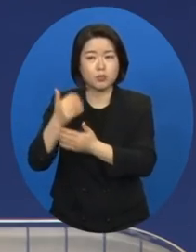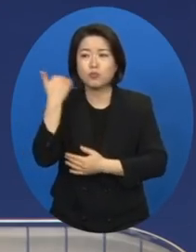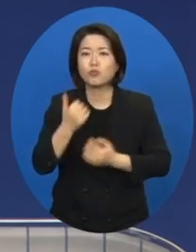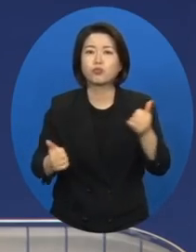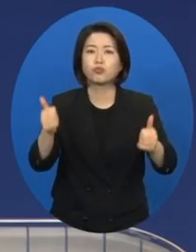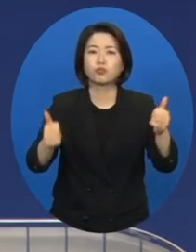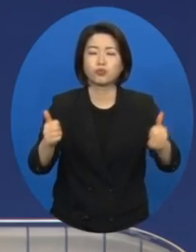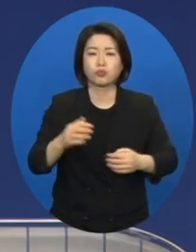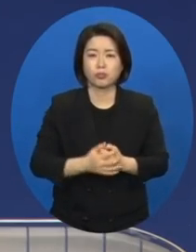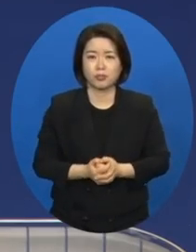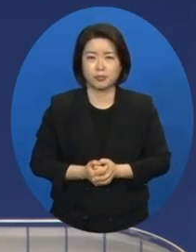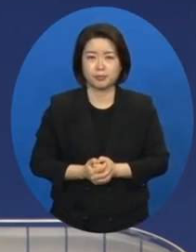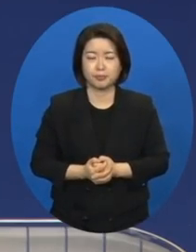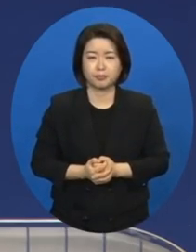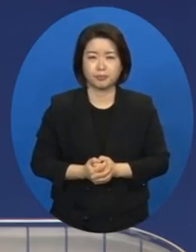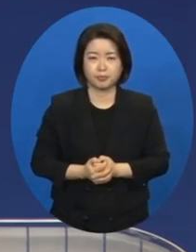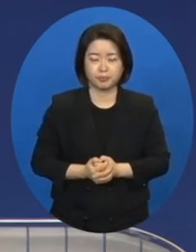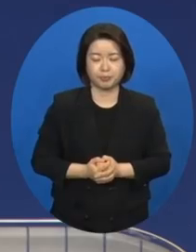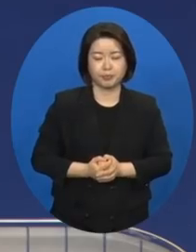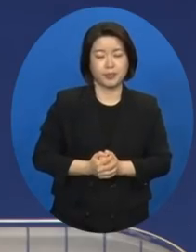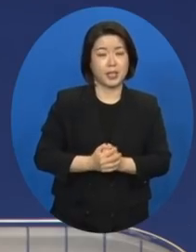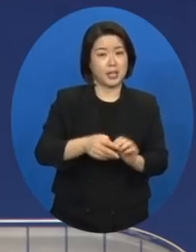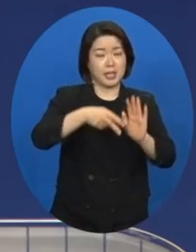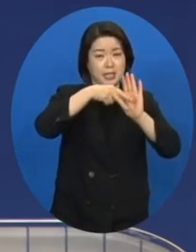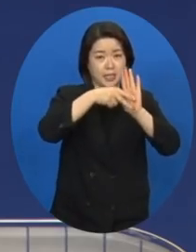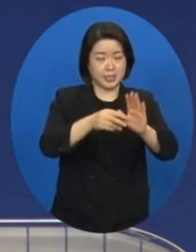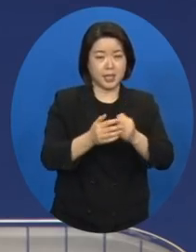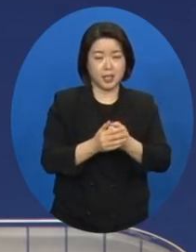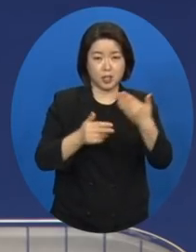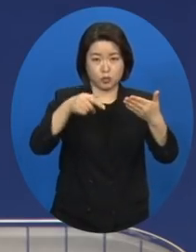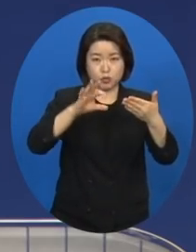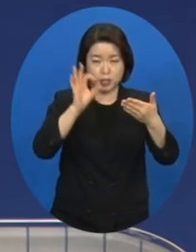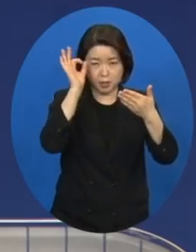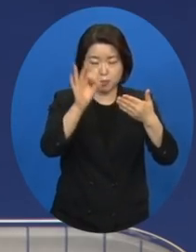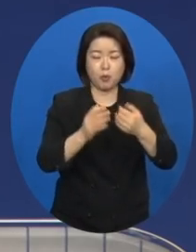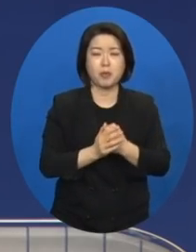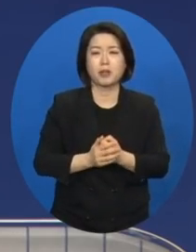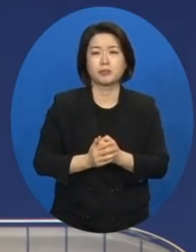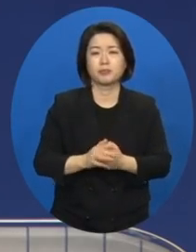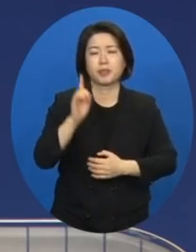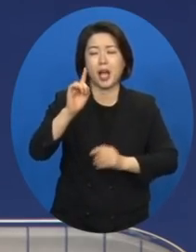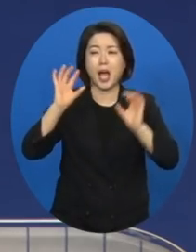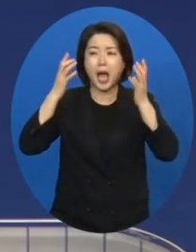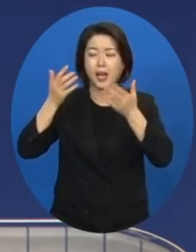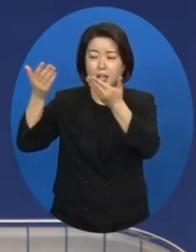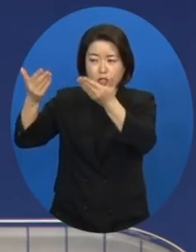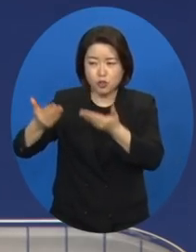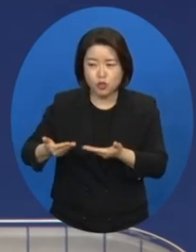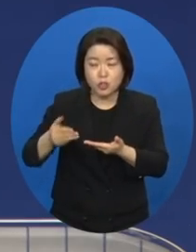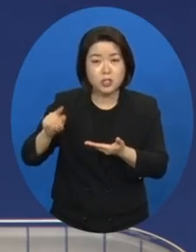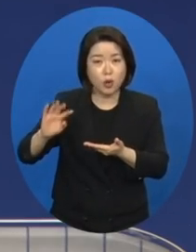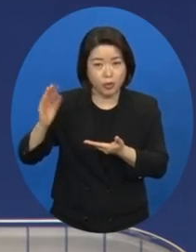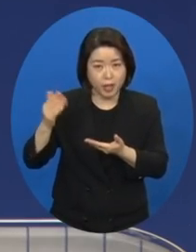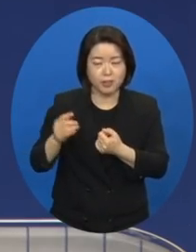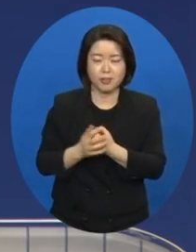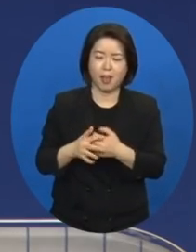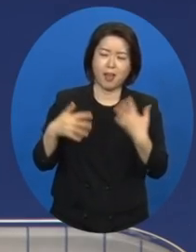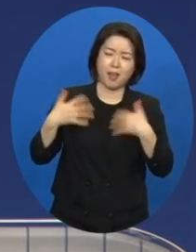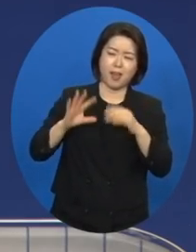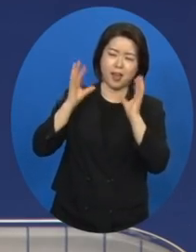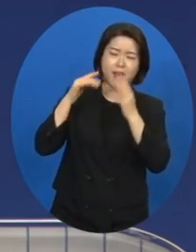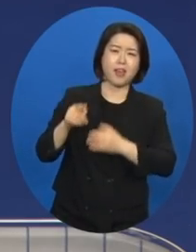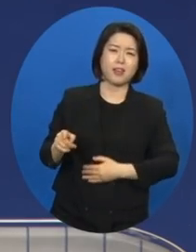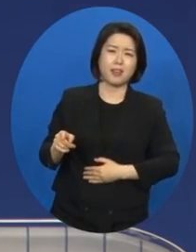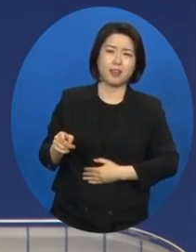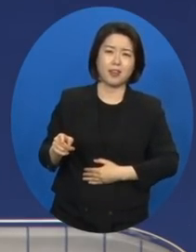성경에 보니까 이사야 9장 6절에 이렇게 되어 있어요. 한 아기가 우리에게 주신 바 되었는데, 아기입니다. 굉장히 연약해 보여요.